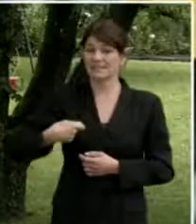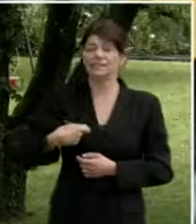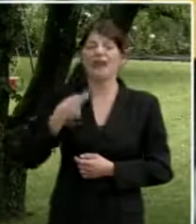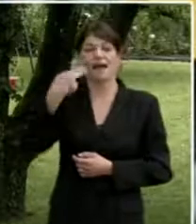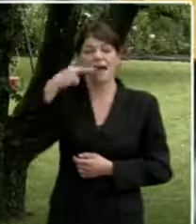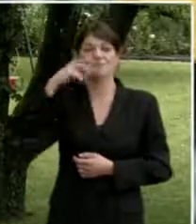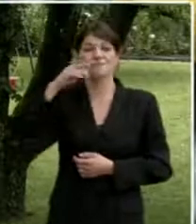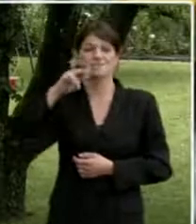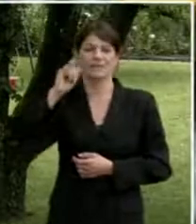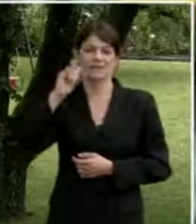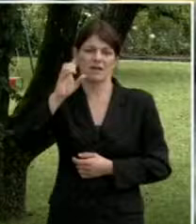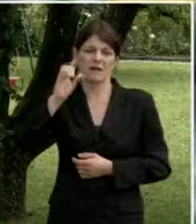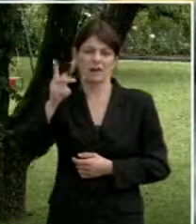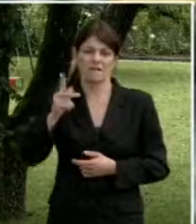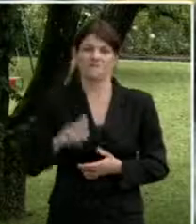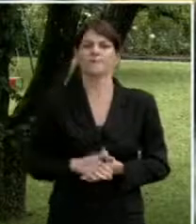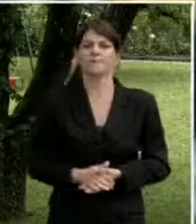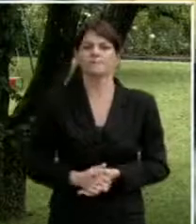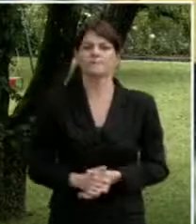Frick.